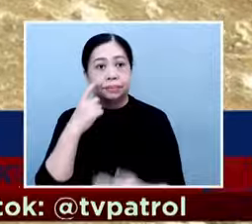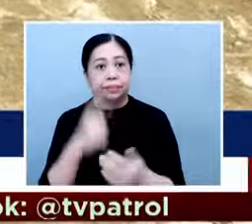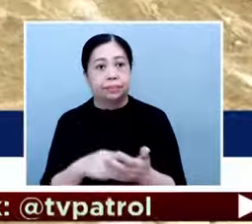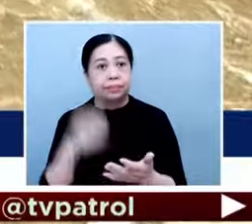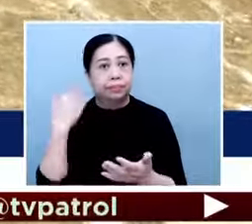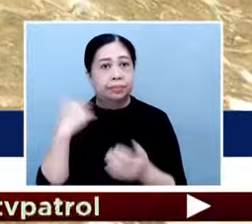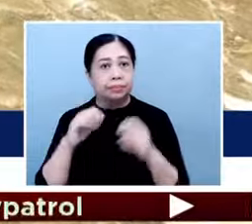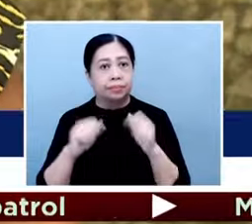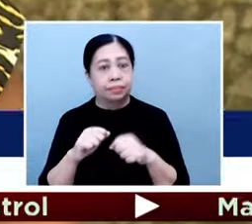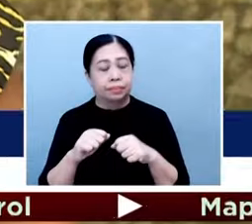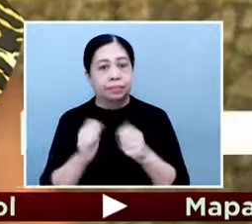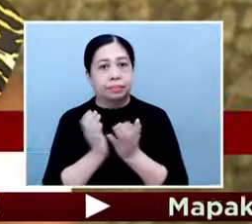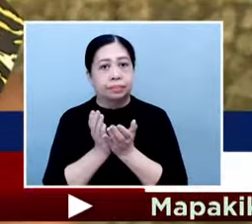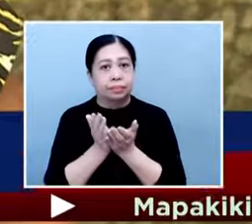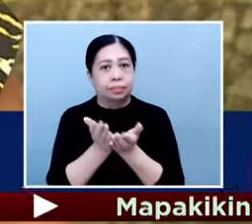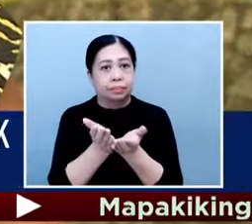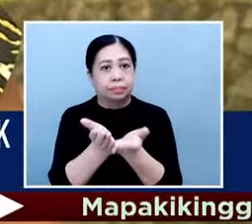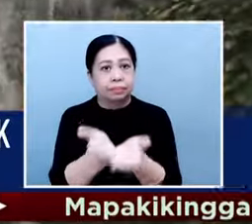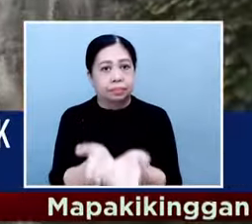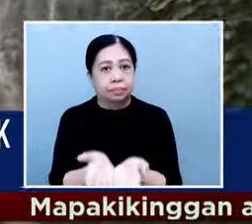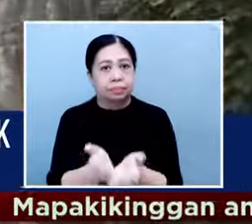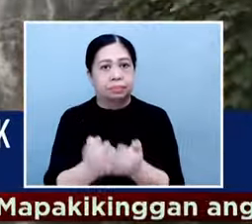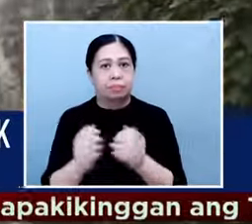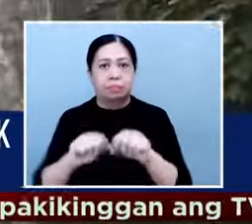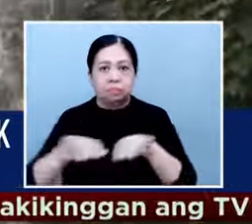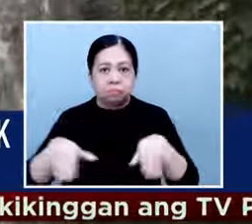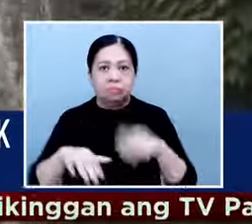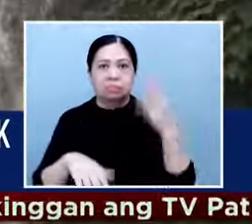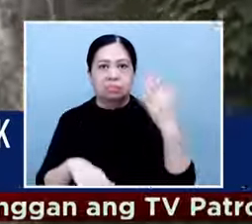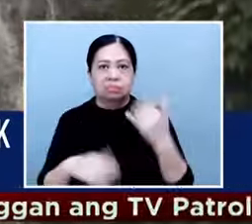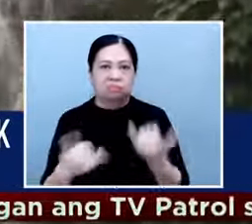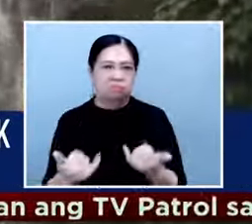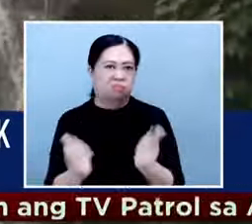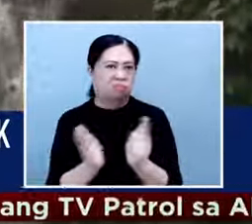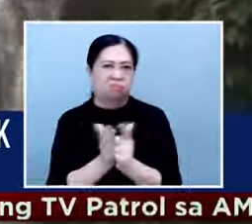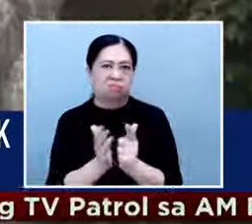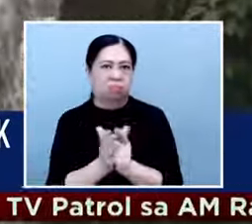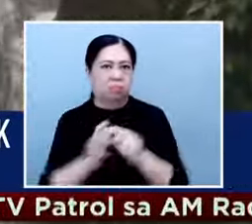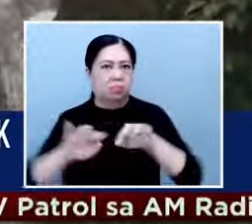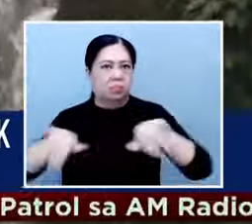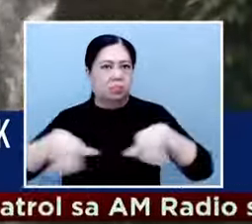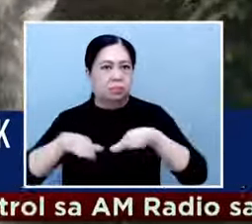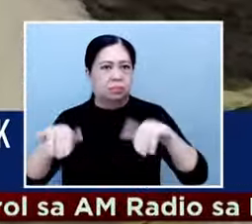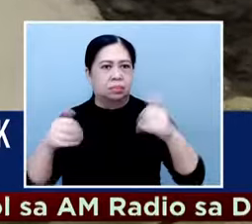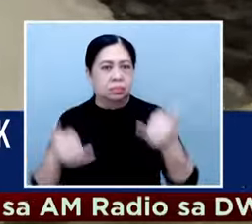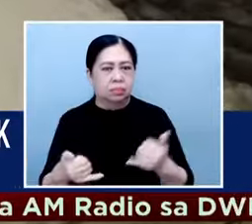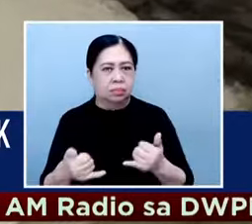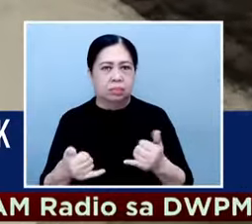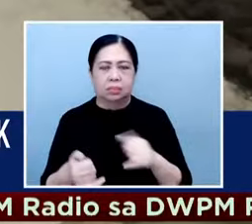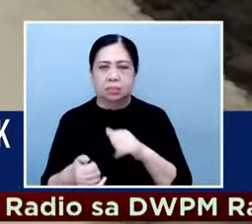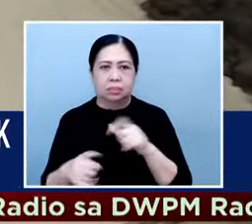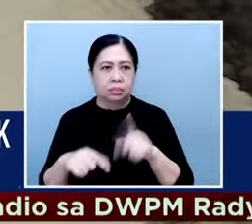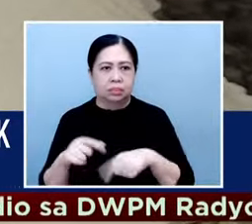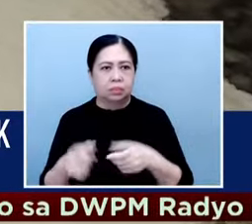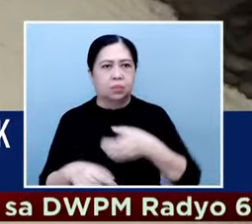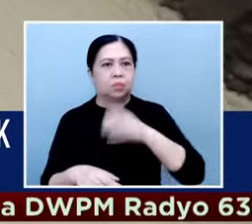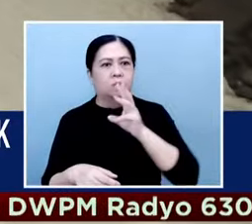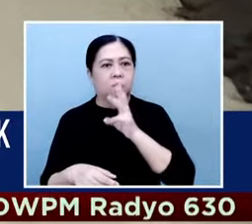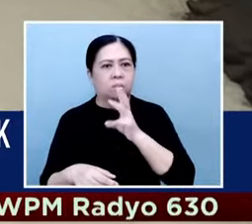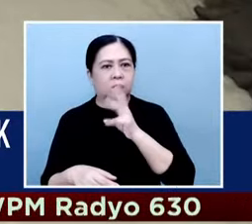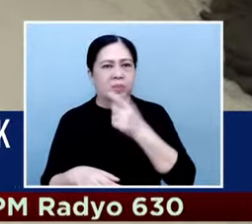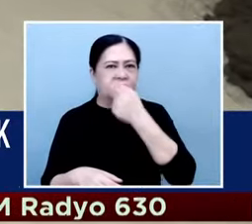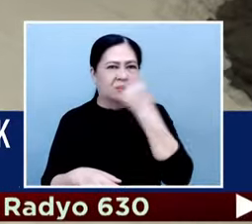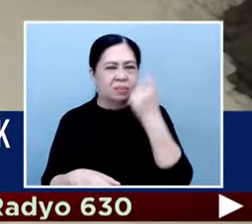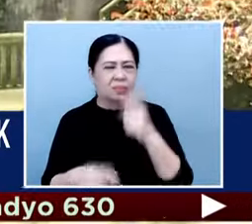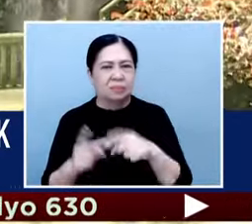kang sumakay ng balsa. May nagsiswimming din. Bawal na kasi mag-swimming ngayon at hindi rin pwedeng inumin ang tubig dahil sa